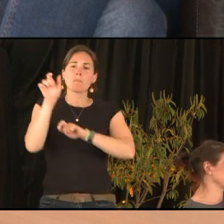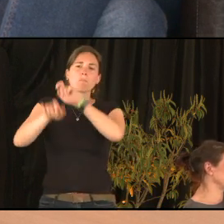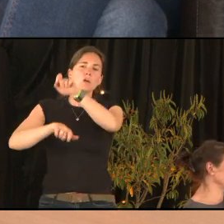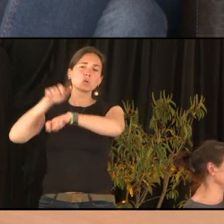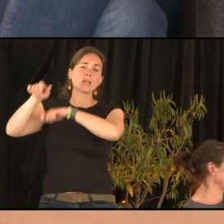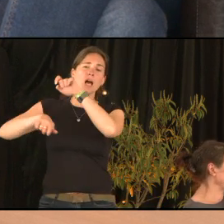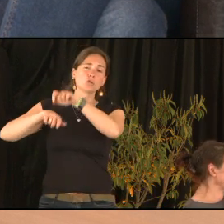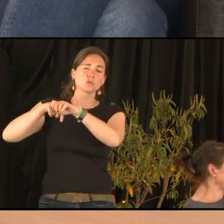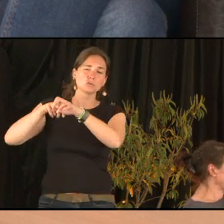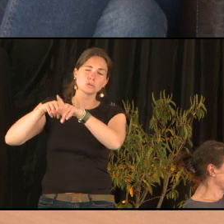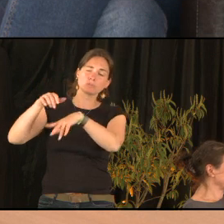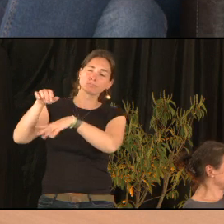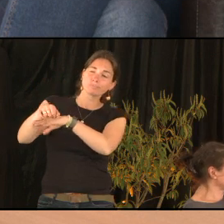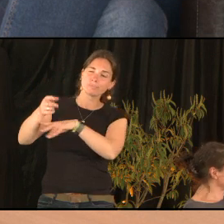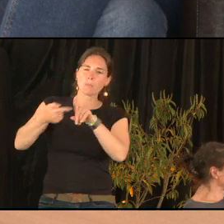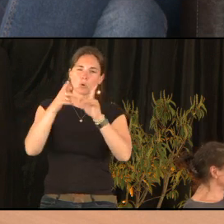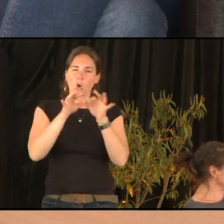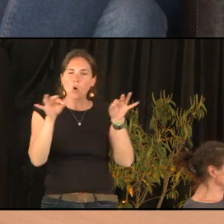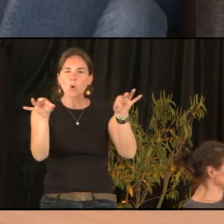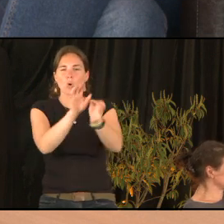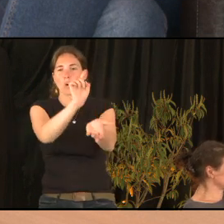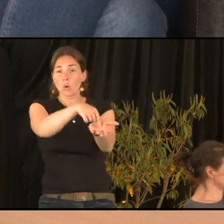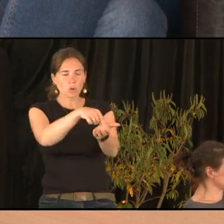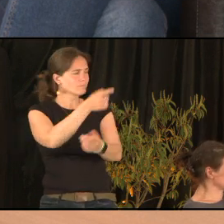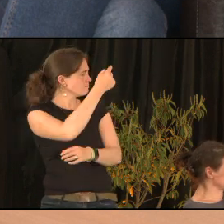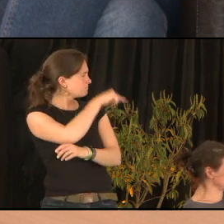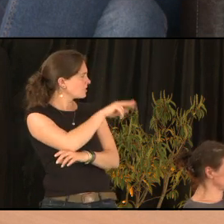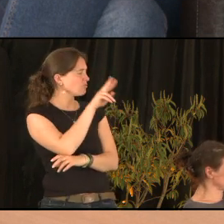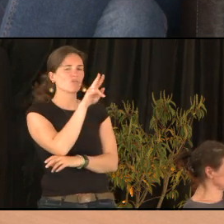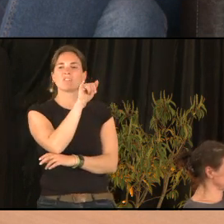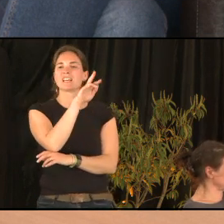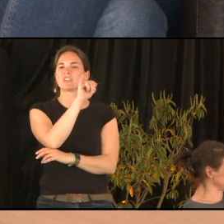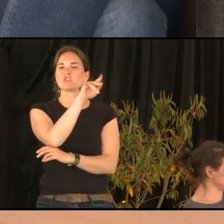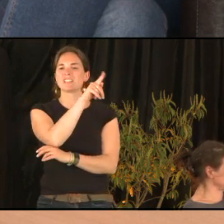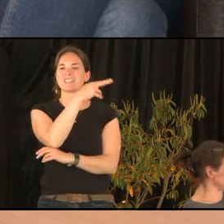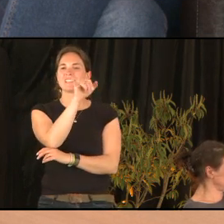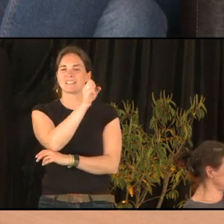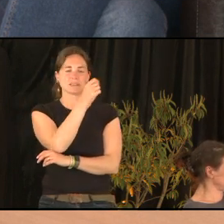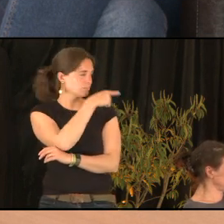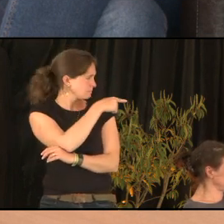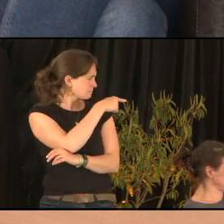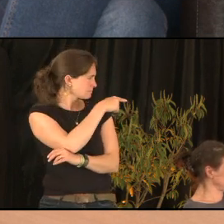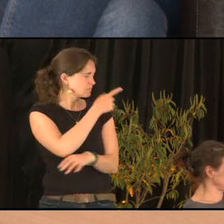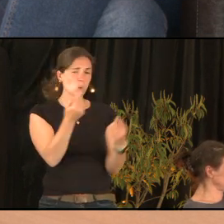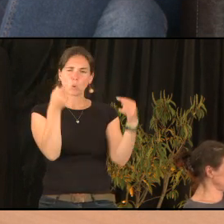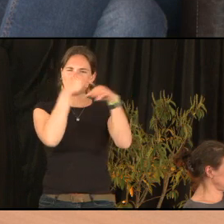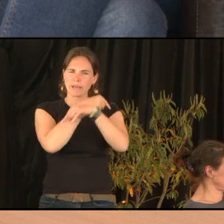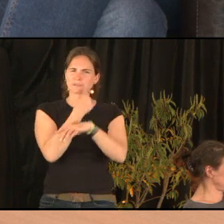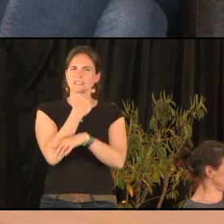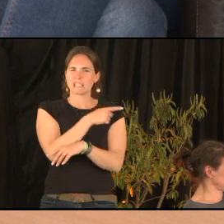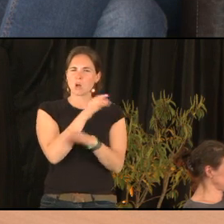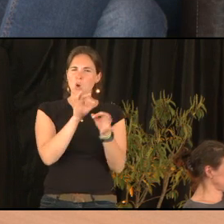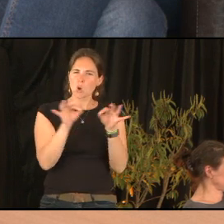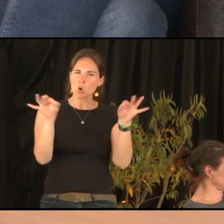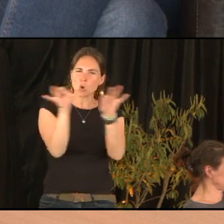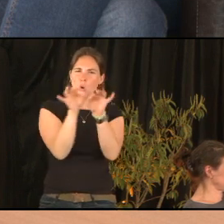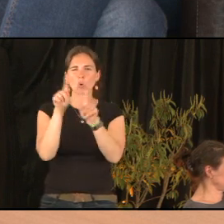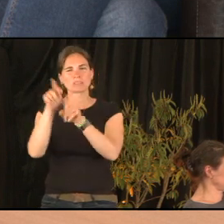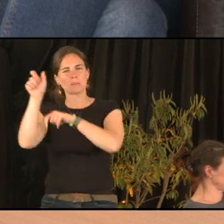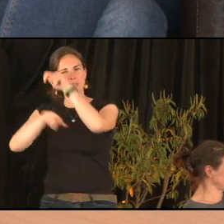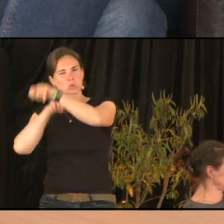poétique de l'espace. Il n'envisage pas le monde comme nous, en fait, et il le transcrit dans un langage qui